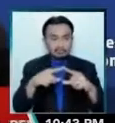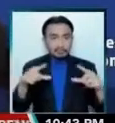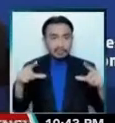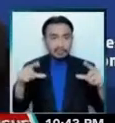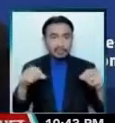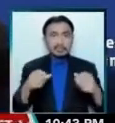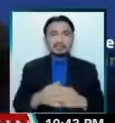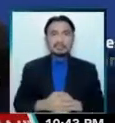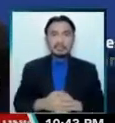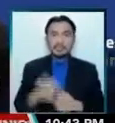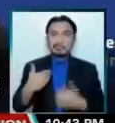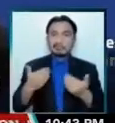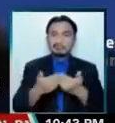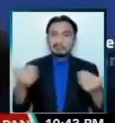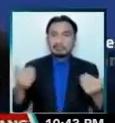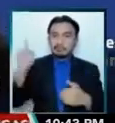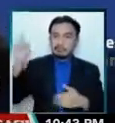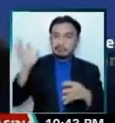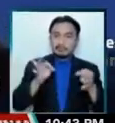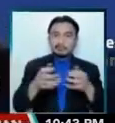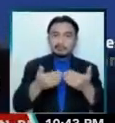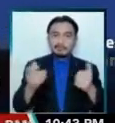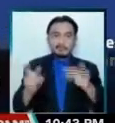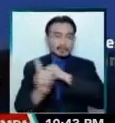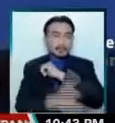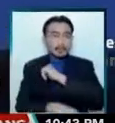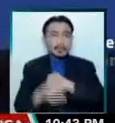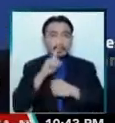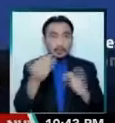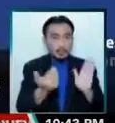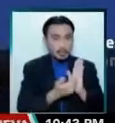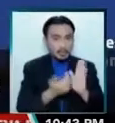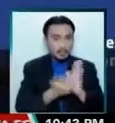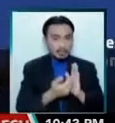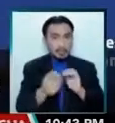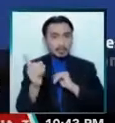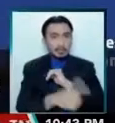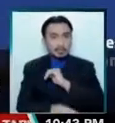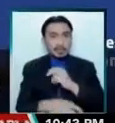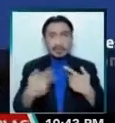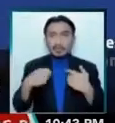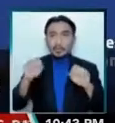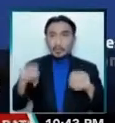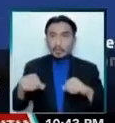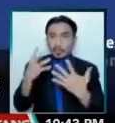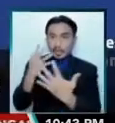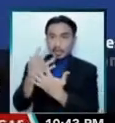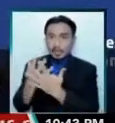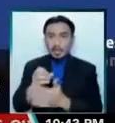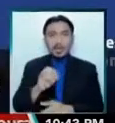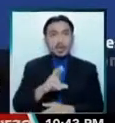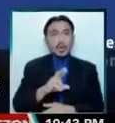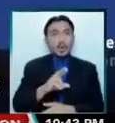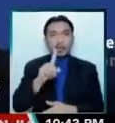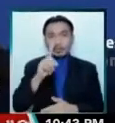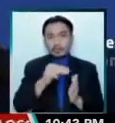report. Guys, sumunod po tayo sa batas para maiwasan po nating dumadami yung mga variant ng COVID, no?